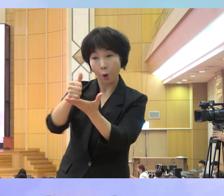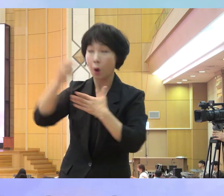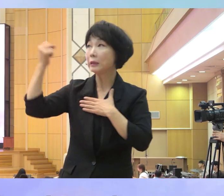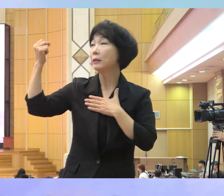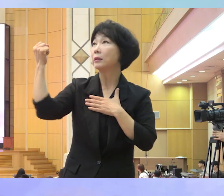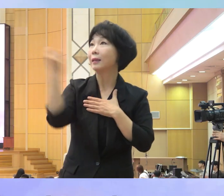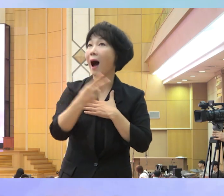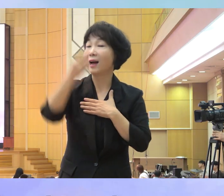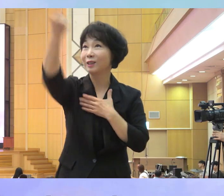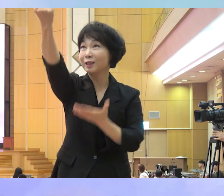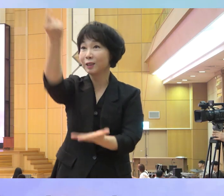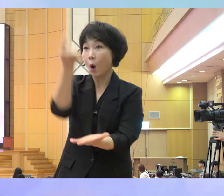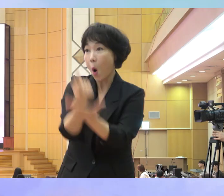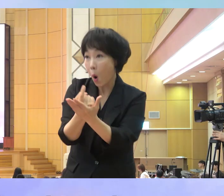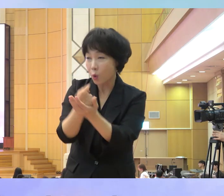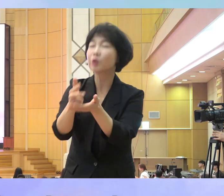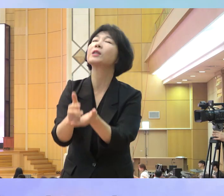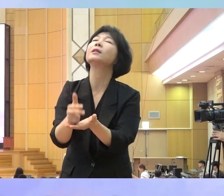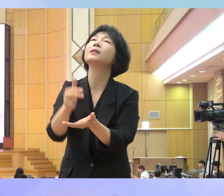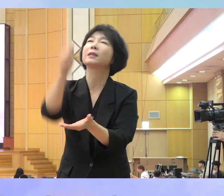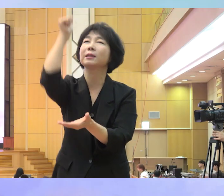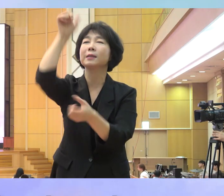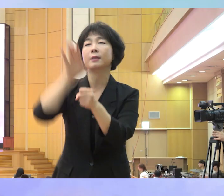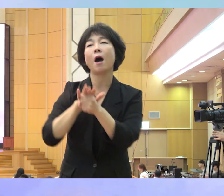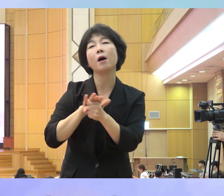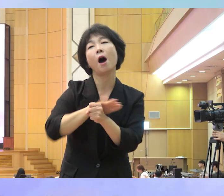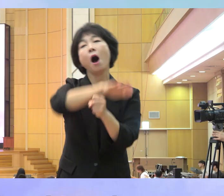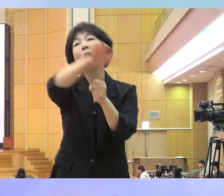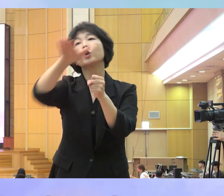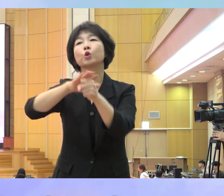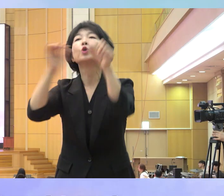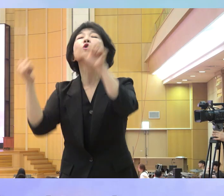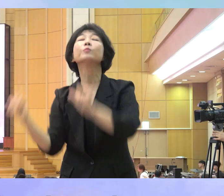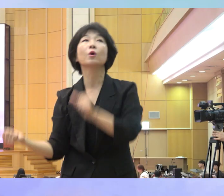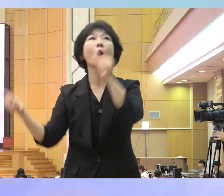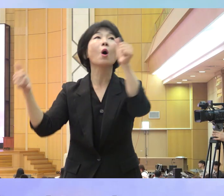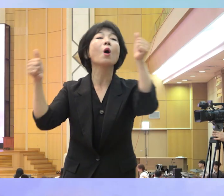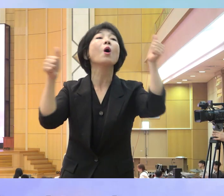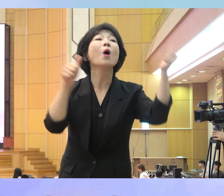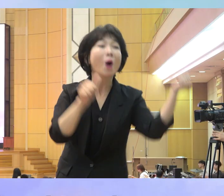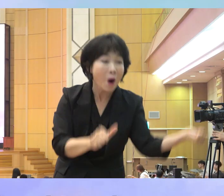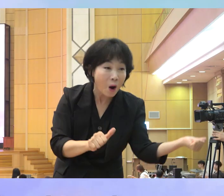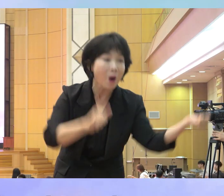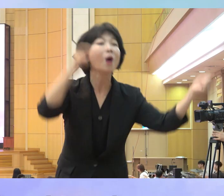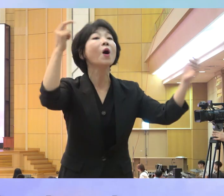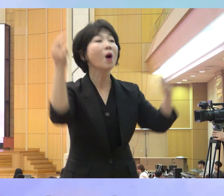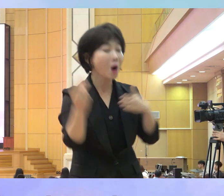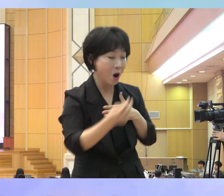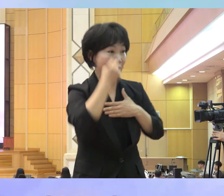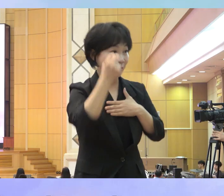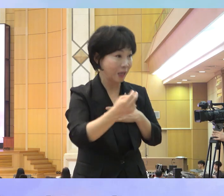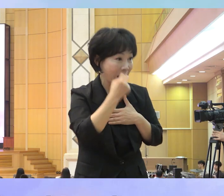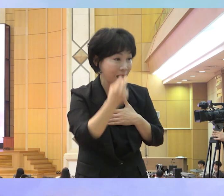그리스도 다시 오실 그 사랑 주는